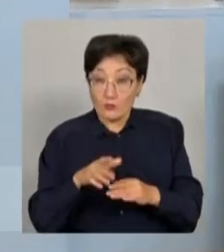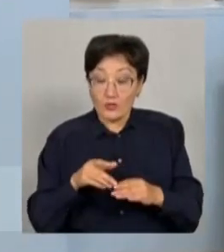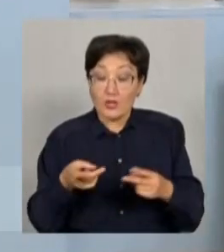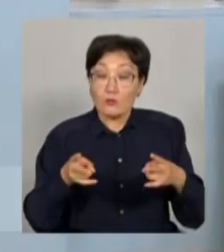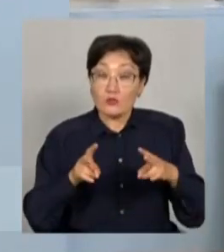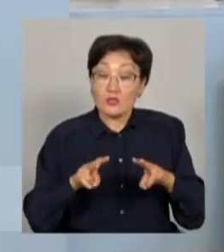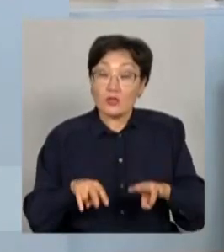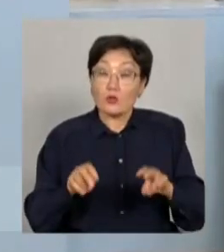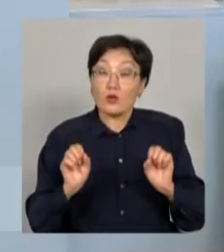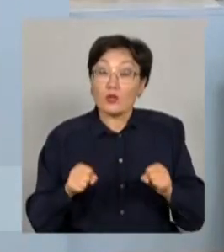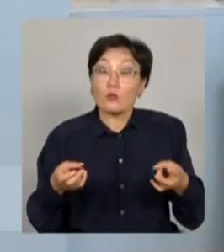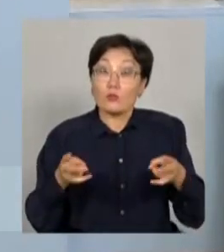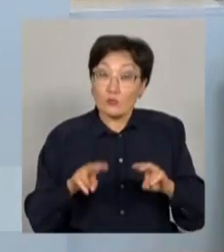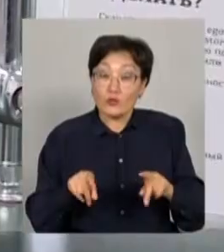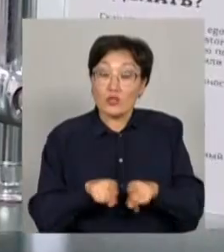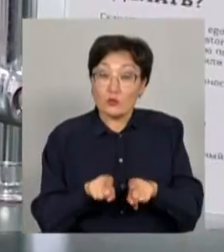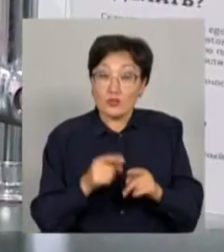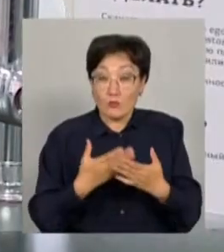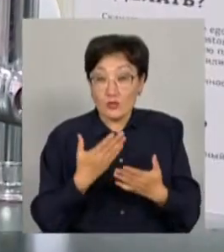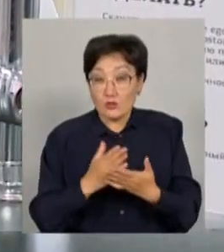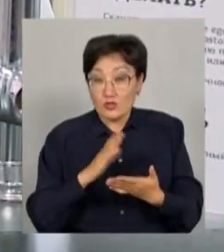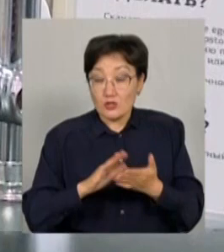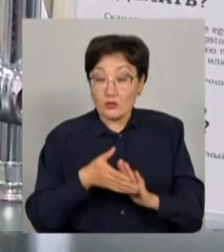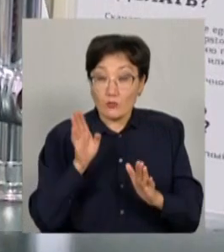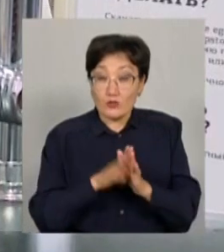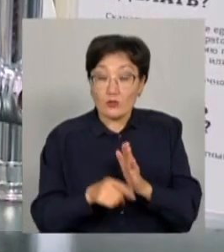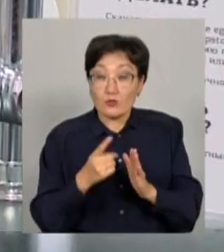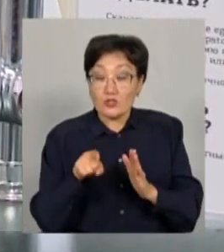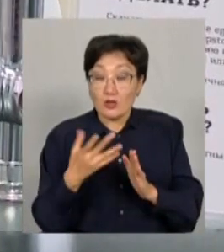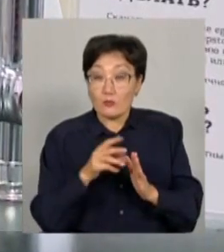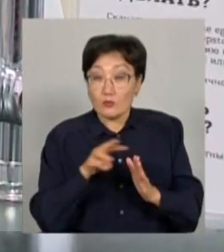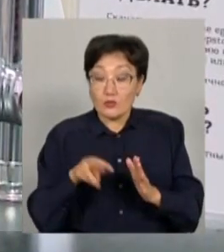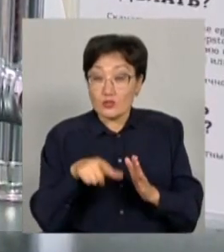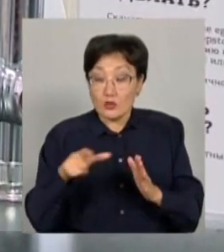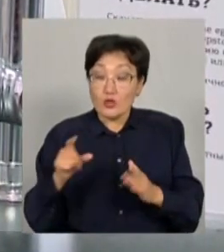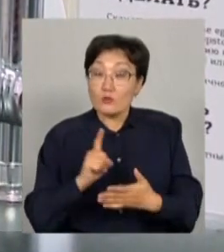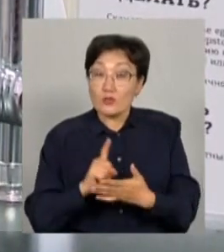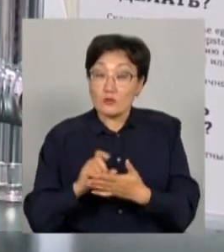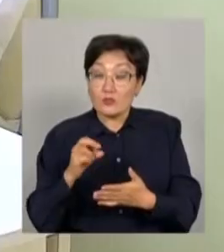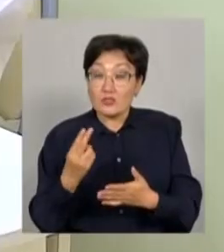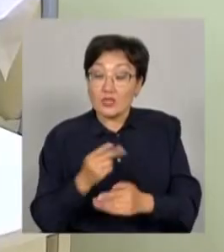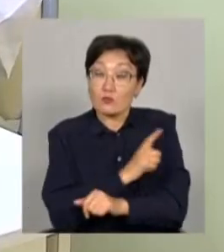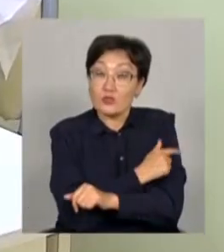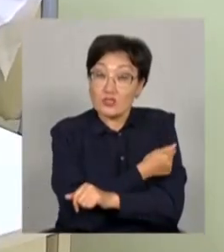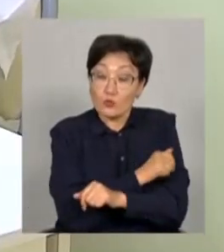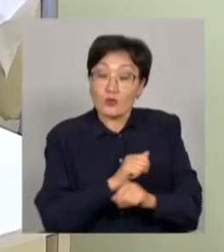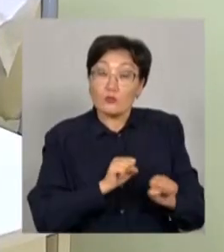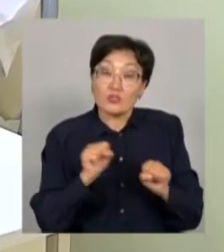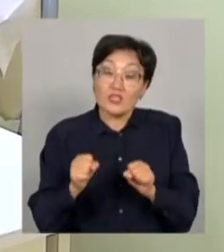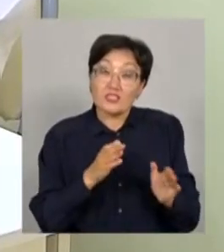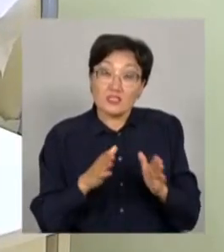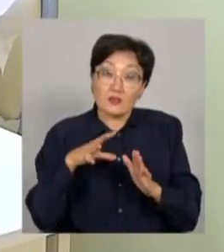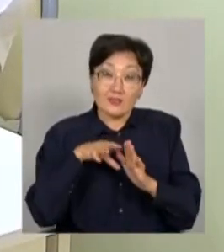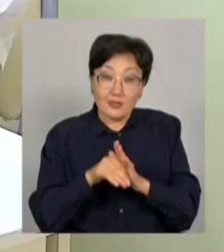деген болжам бар. Бүгінде ел бойынша жағдайы төмен 1,5 миллион қазақстандық міндетті әлеуметтік медициналық сақтандыру